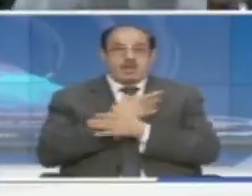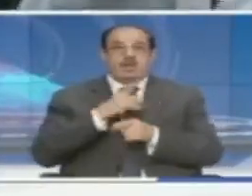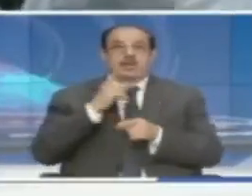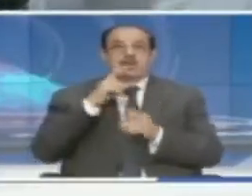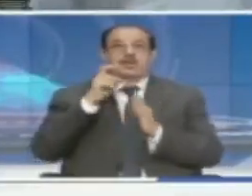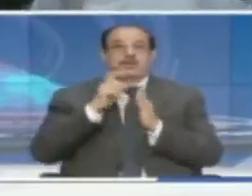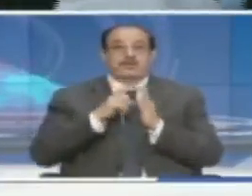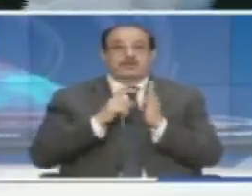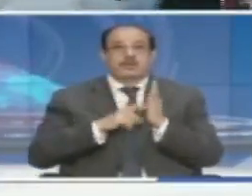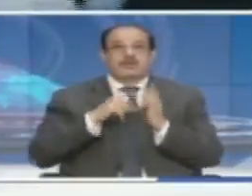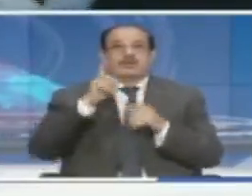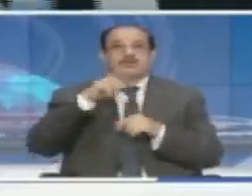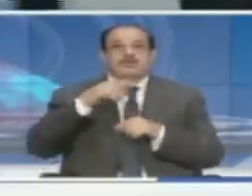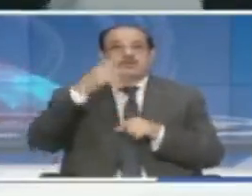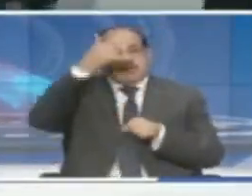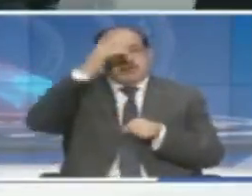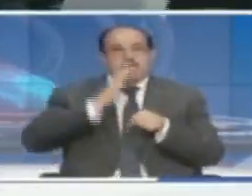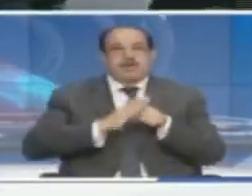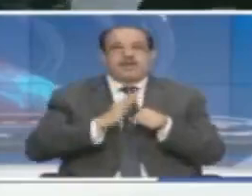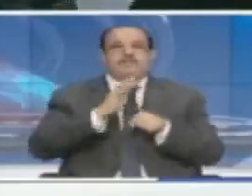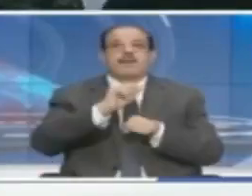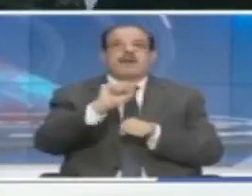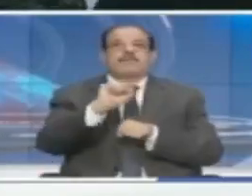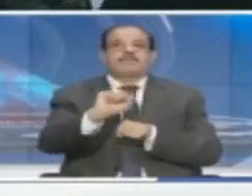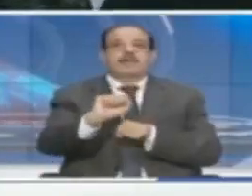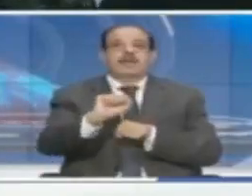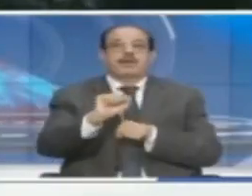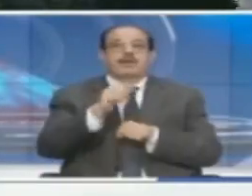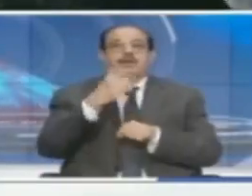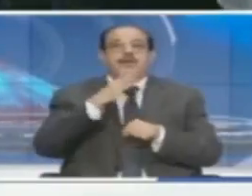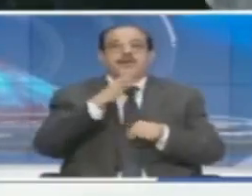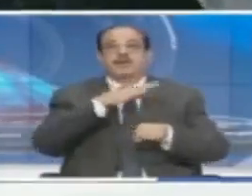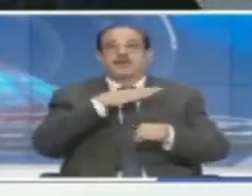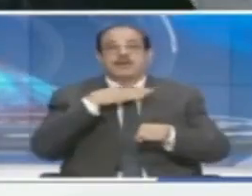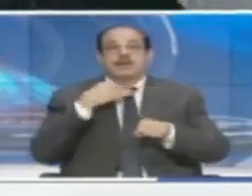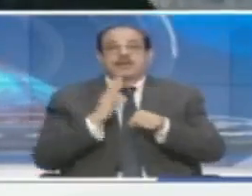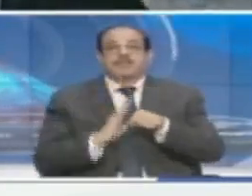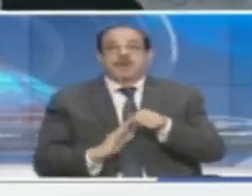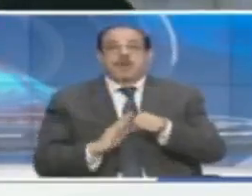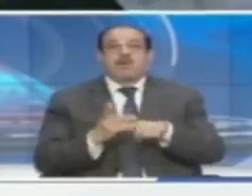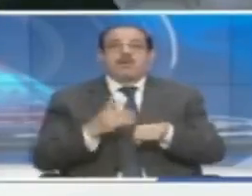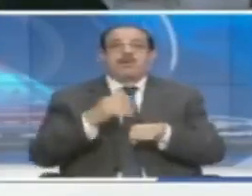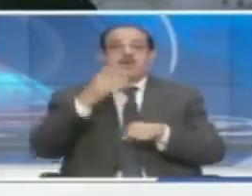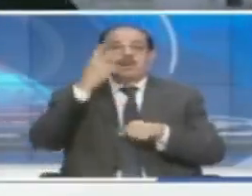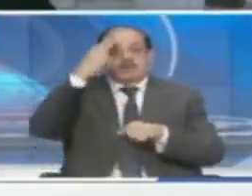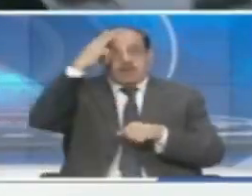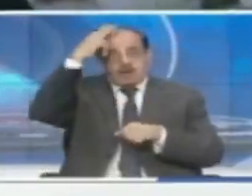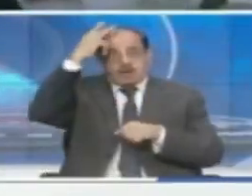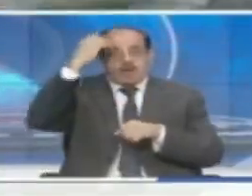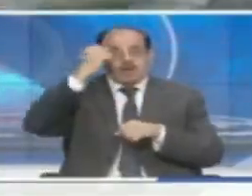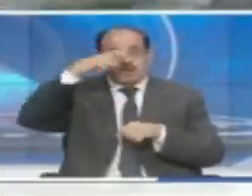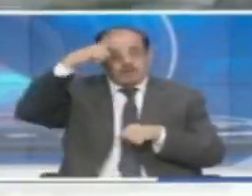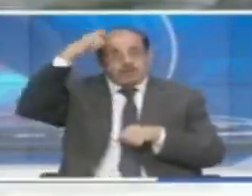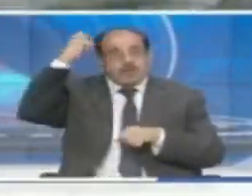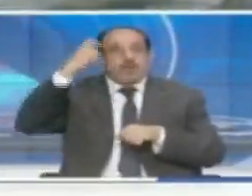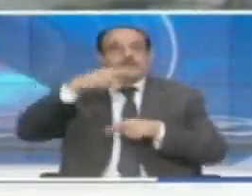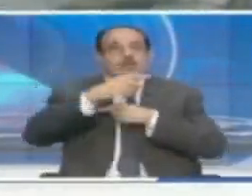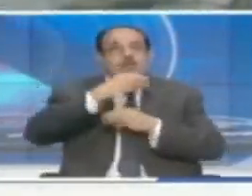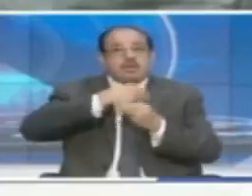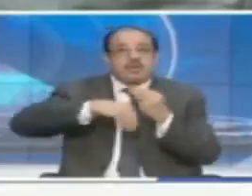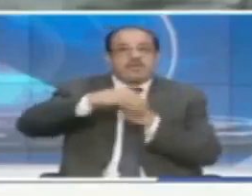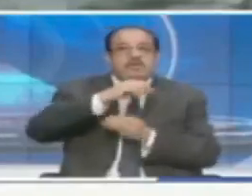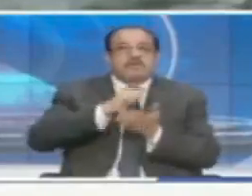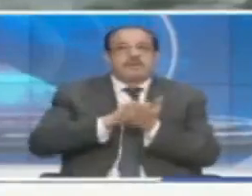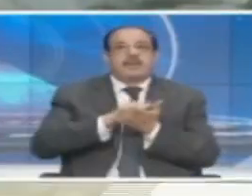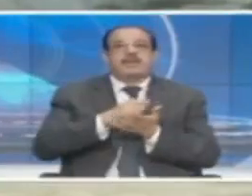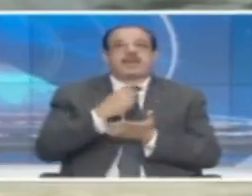مشرع لهم في هذا اليوم أعمال النحر، حيث يبدأون بنحر هديهم ثم بحلق رؤوسهم ثم الطواف بالبيت